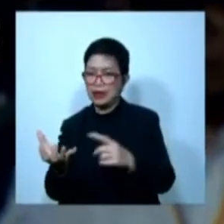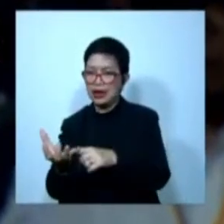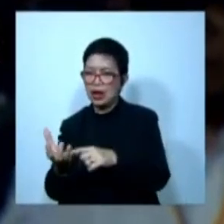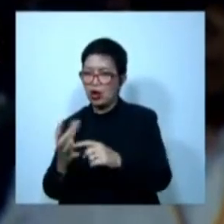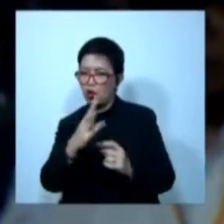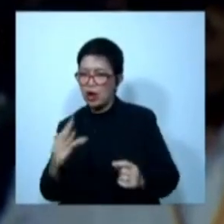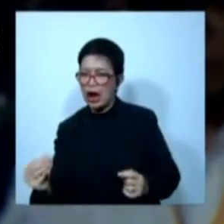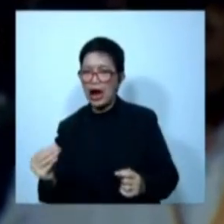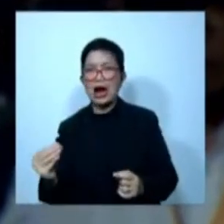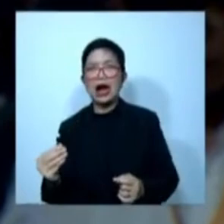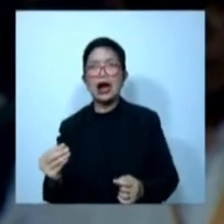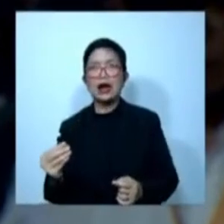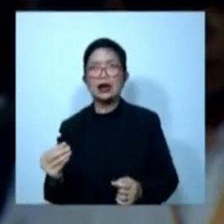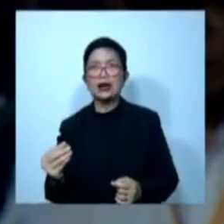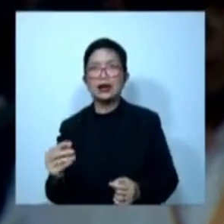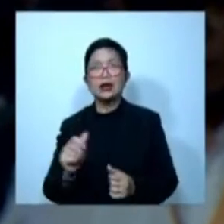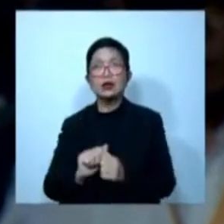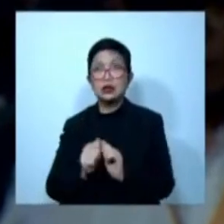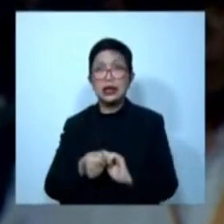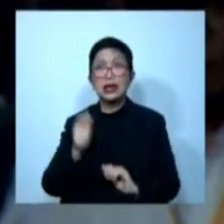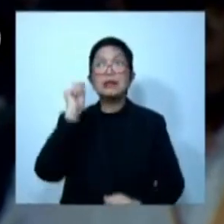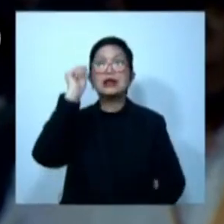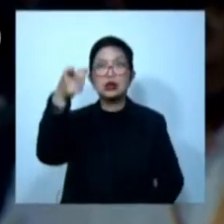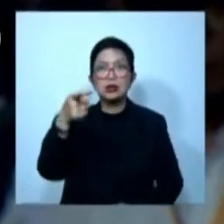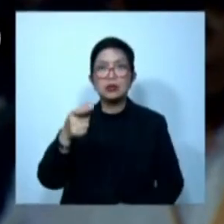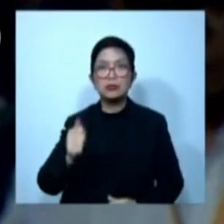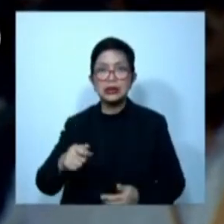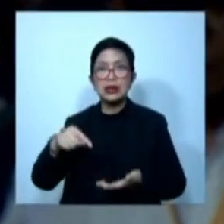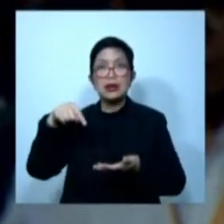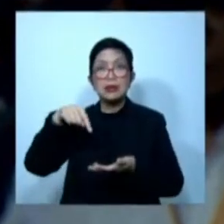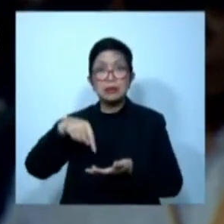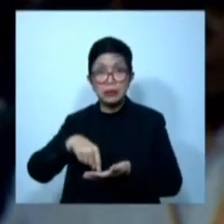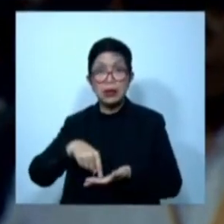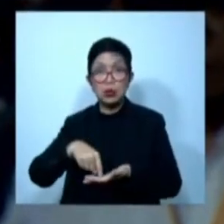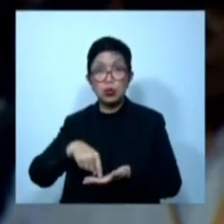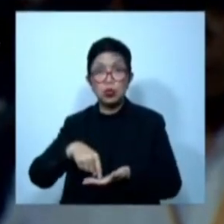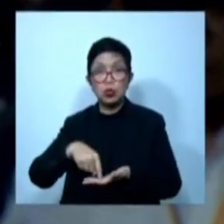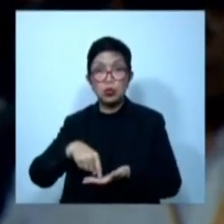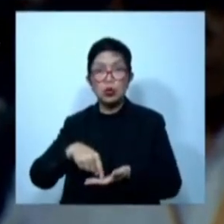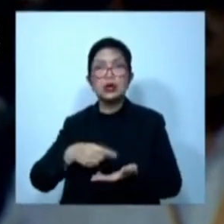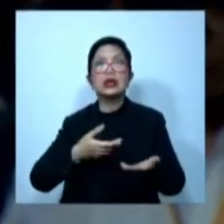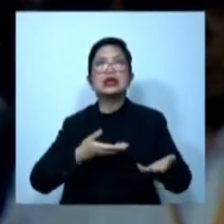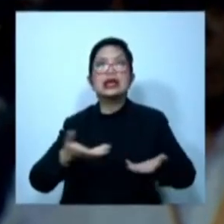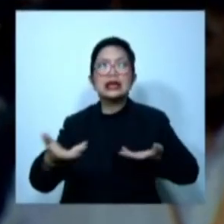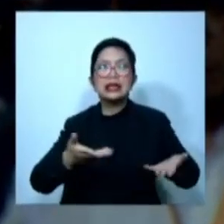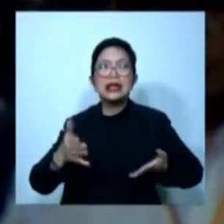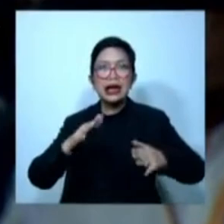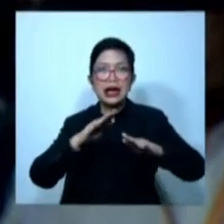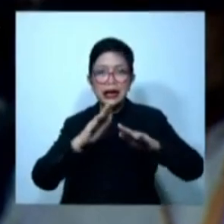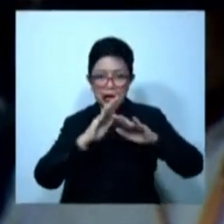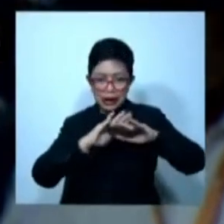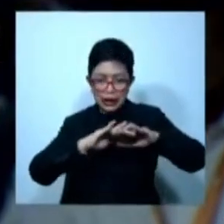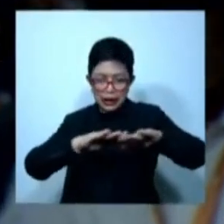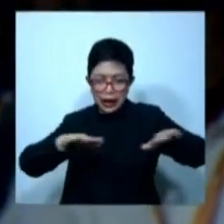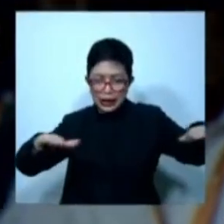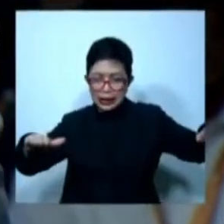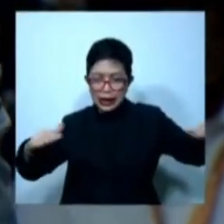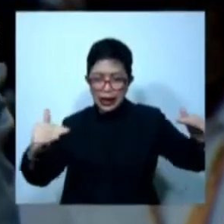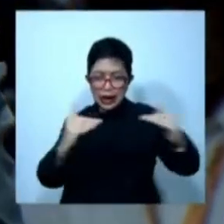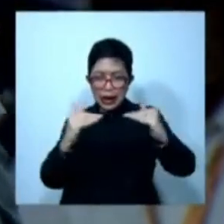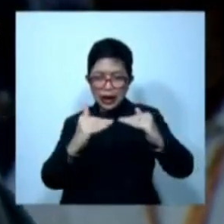sekarang ujiannya adalah besok. Bisakah pemilu diselenggarakan dengan netralitas, dengan adil, dengan jujur? Ini ujian ketiga. Jadi,